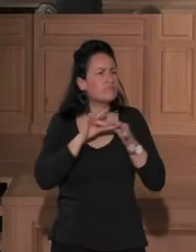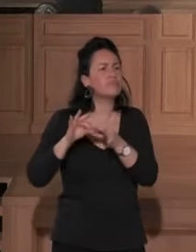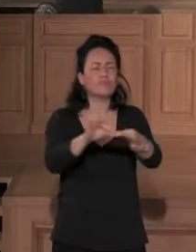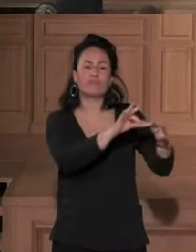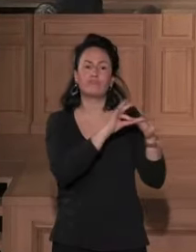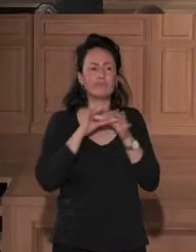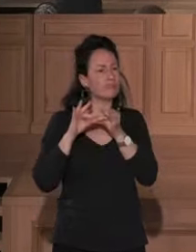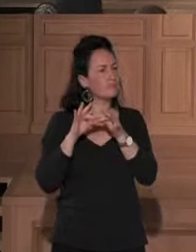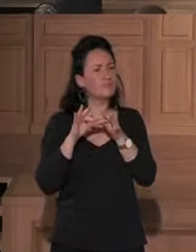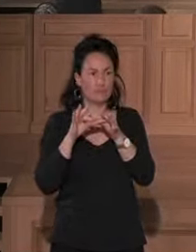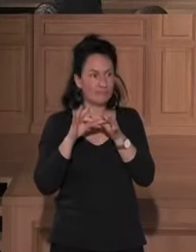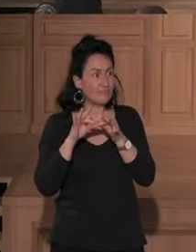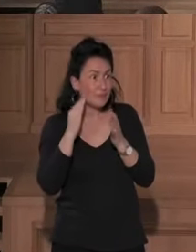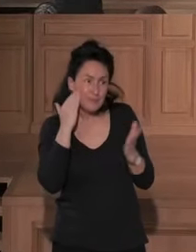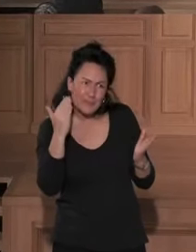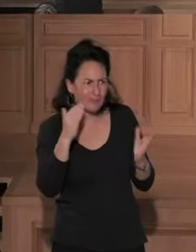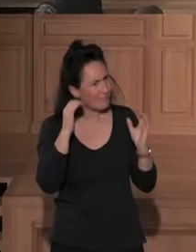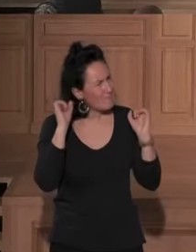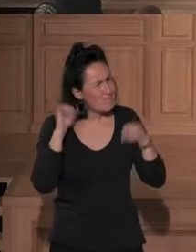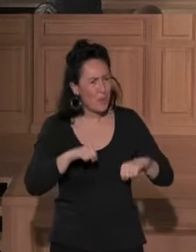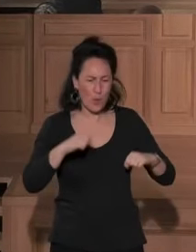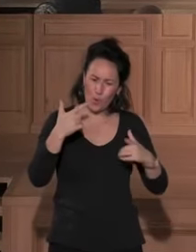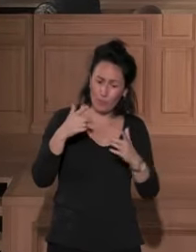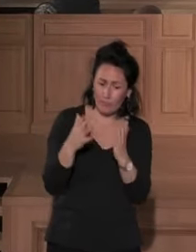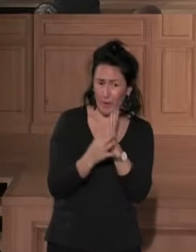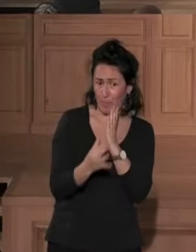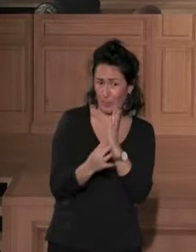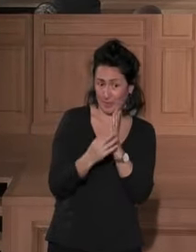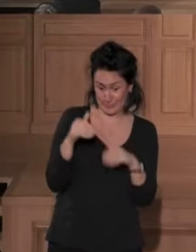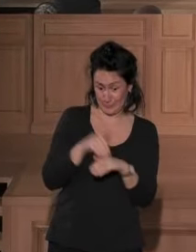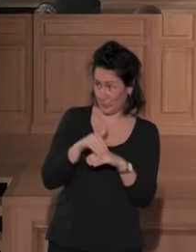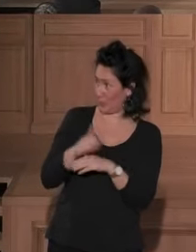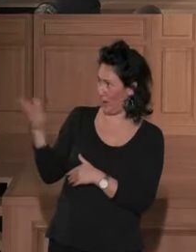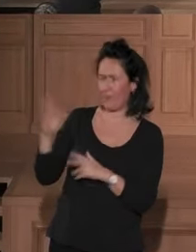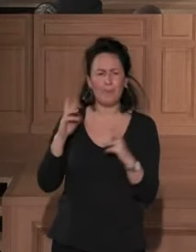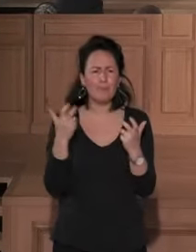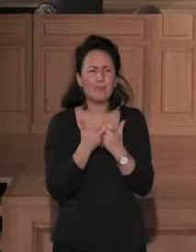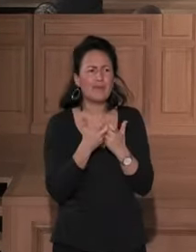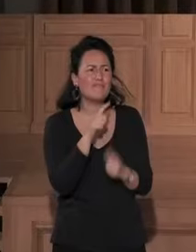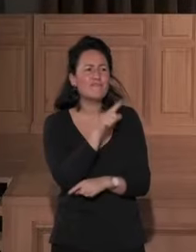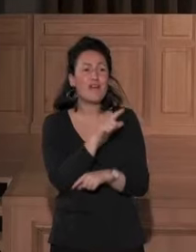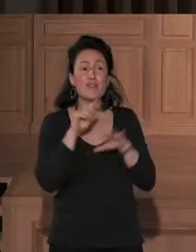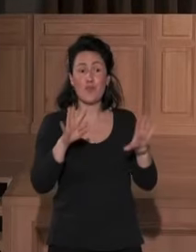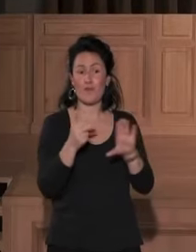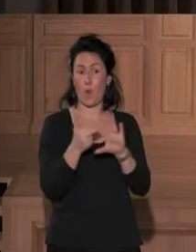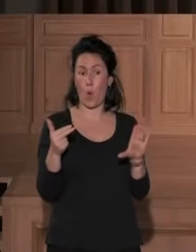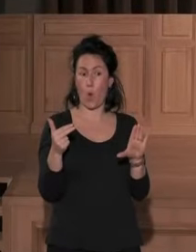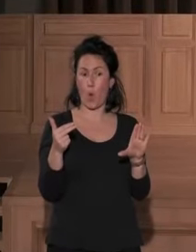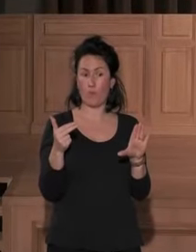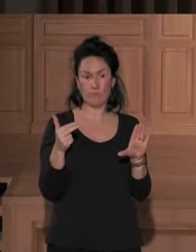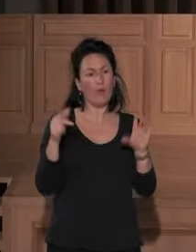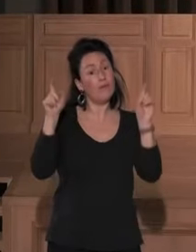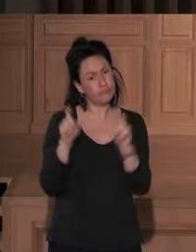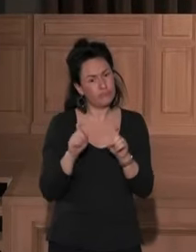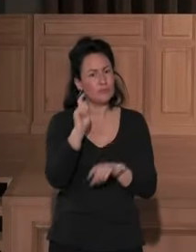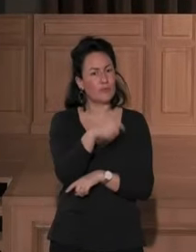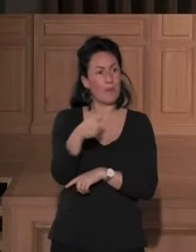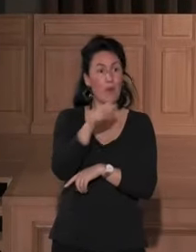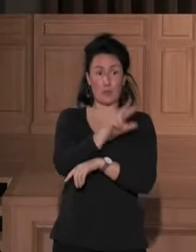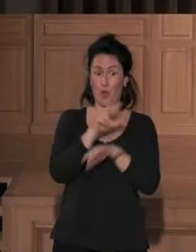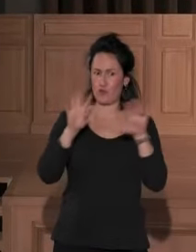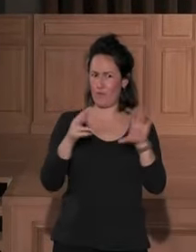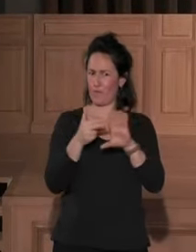Alors, n'hésitez pas à vous abonner ce soir. Le prix est de 29 € au lieu de